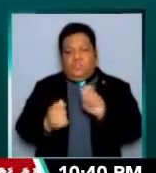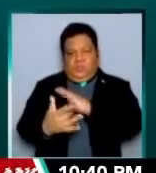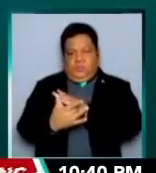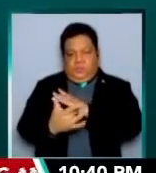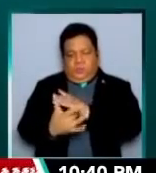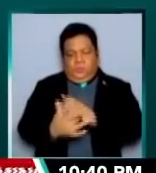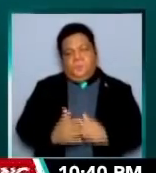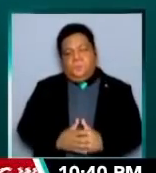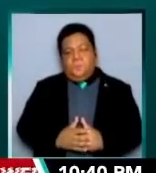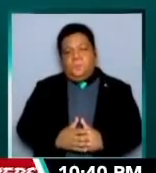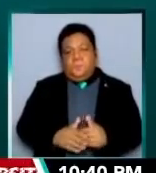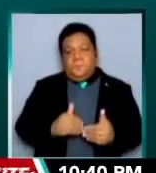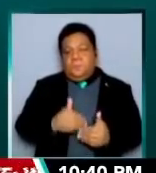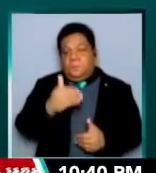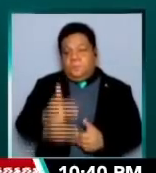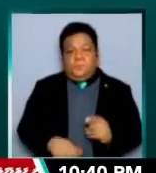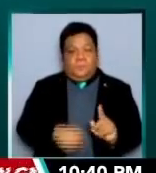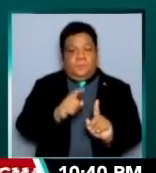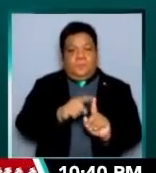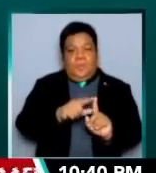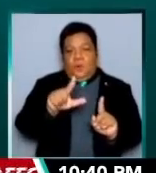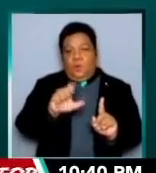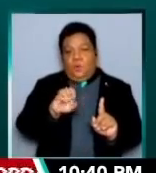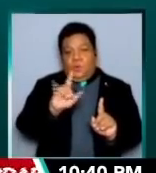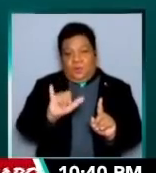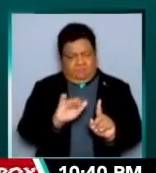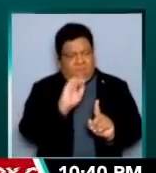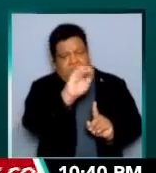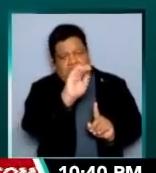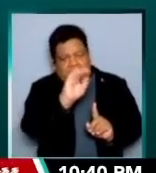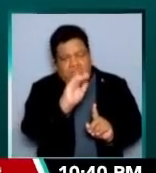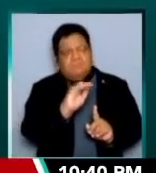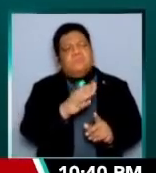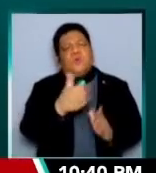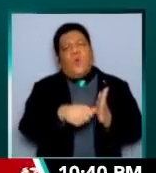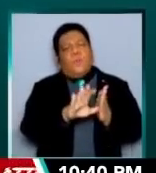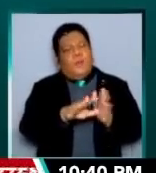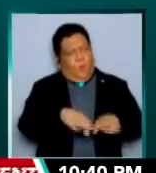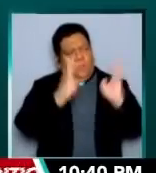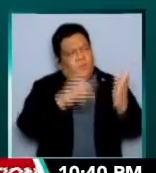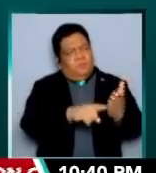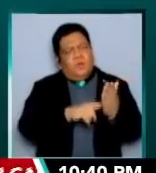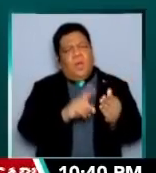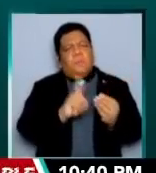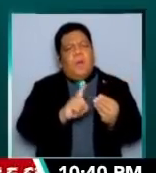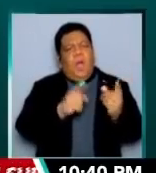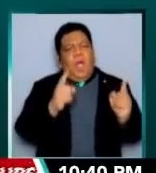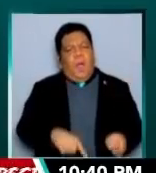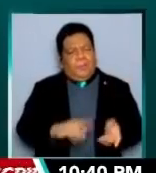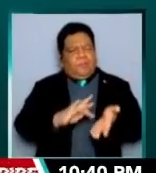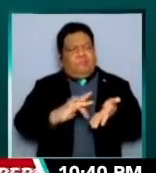Nanawagan si Presidential Aspirant Leody de Guzman sa COMELEC ng full transparency tungkol sa napaulat na hacking umano sa server ng